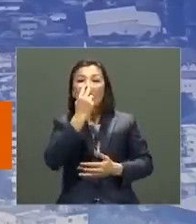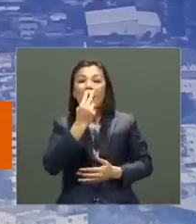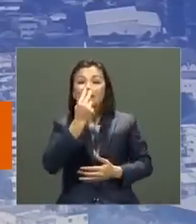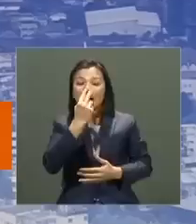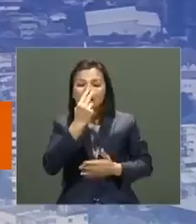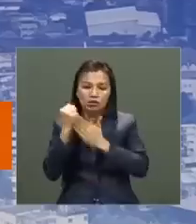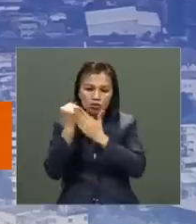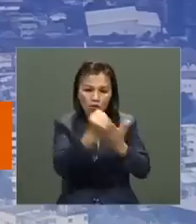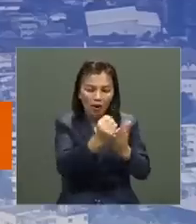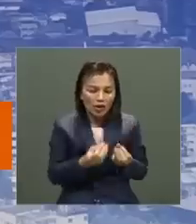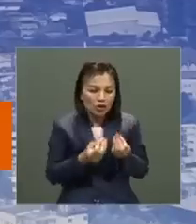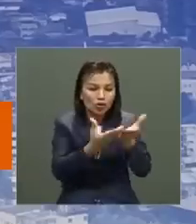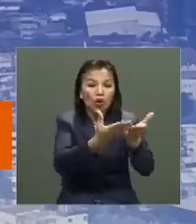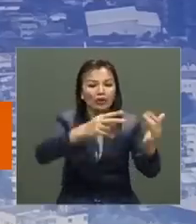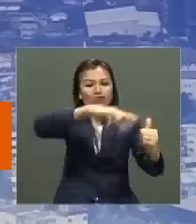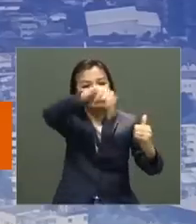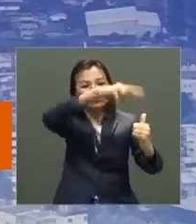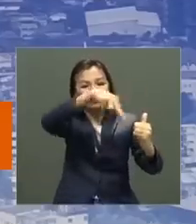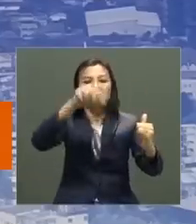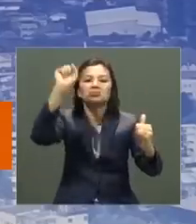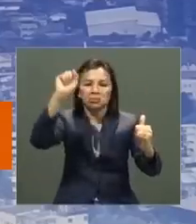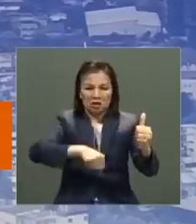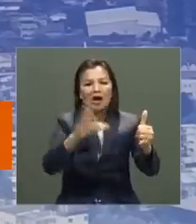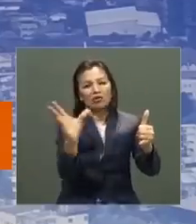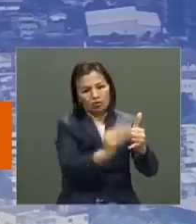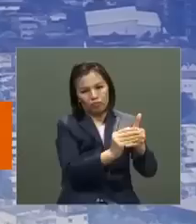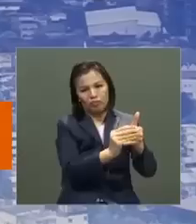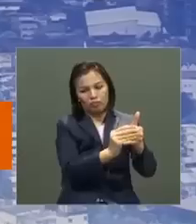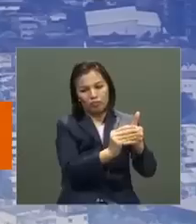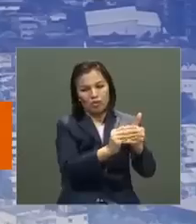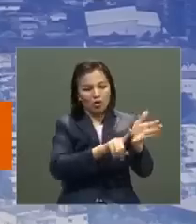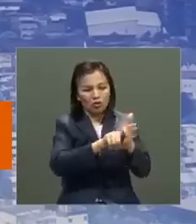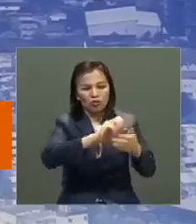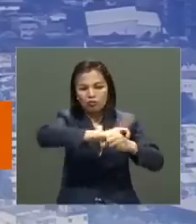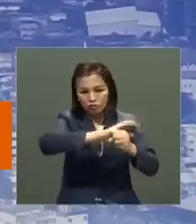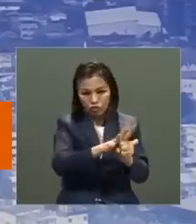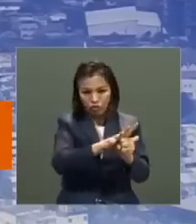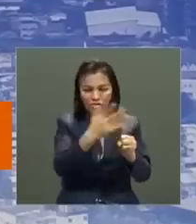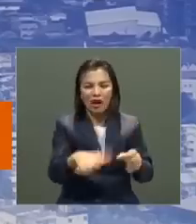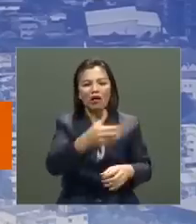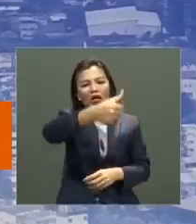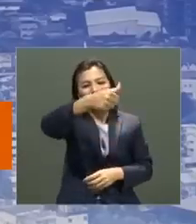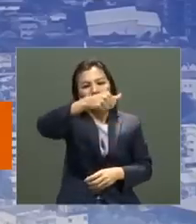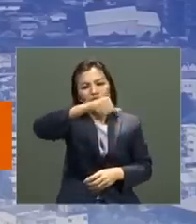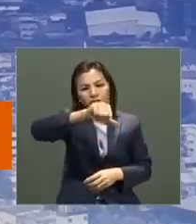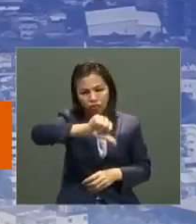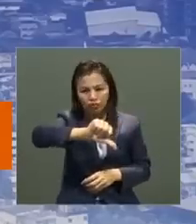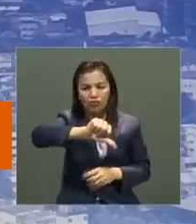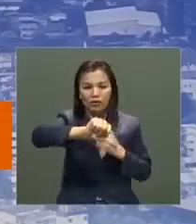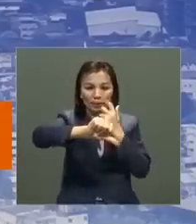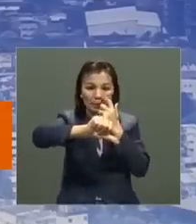แล้วก็ส่งตรวจหาเชื้อก็พบว่ายืนยันเป็นโครงเป็น 19อากาศแย่ลงนะครับแล้วจากนั้นมา